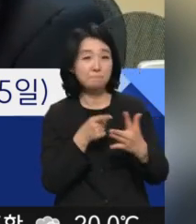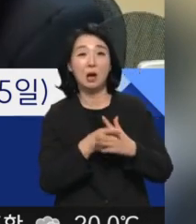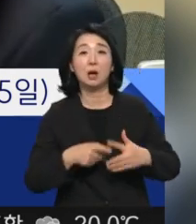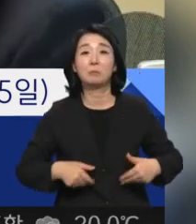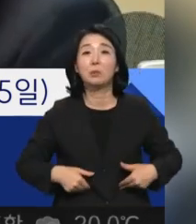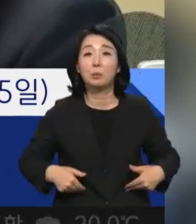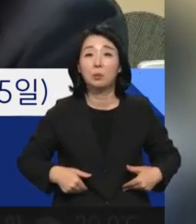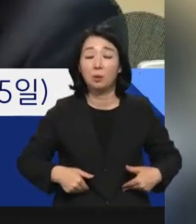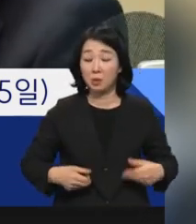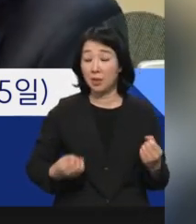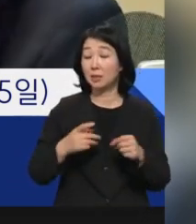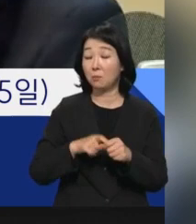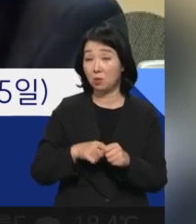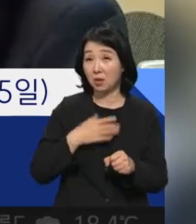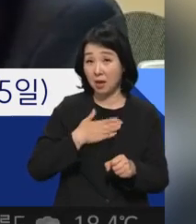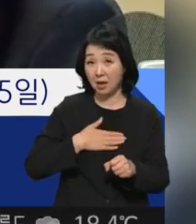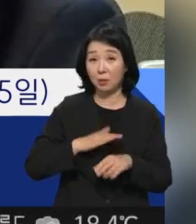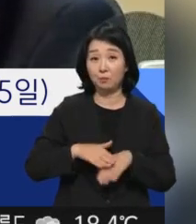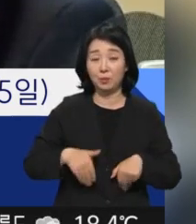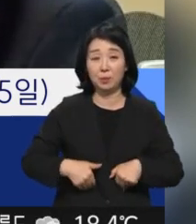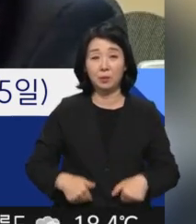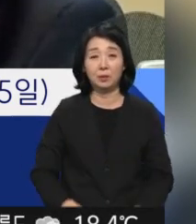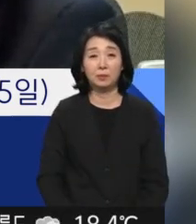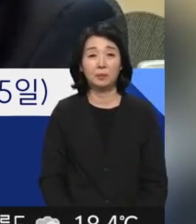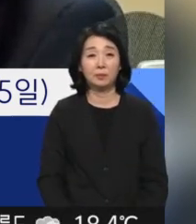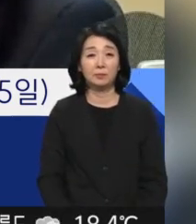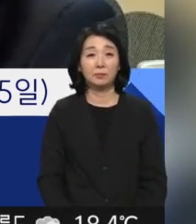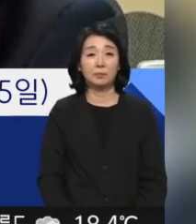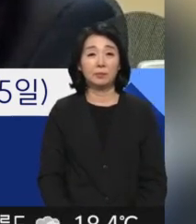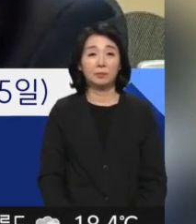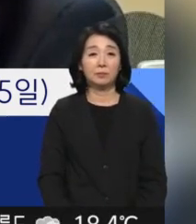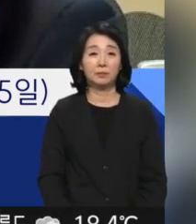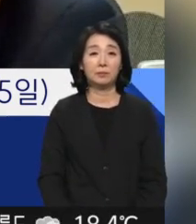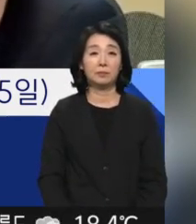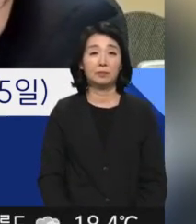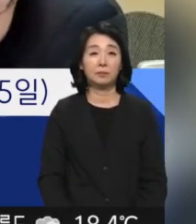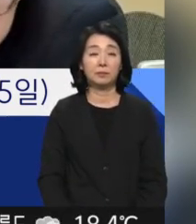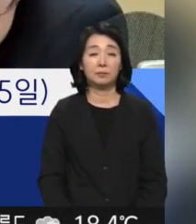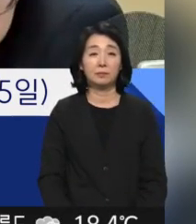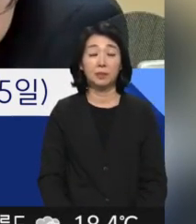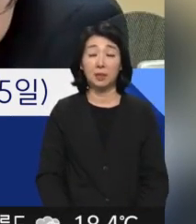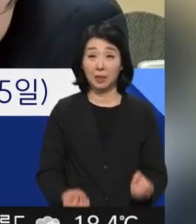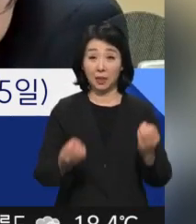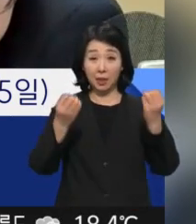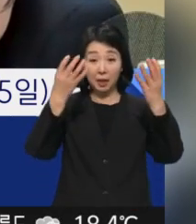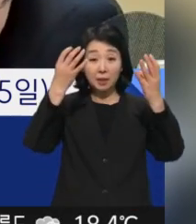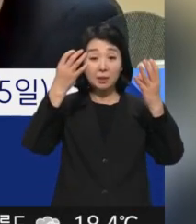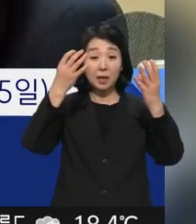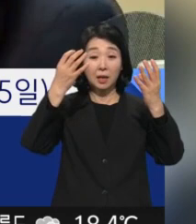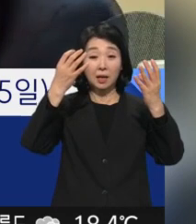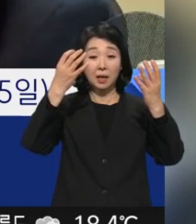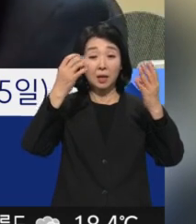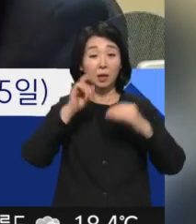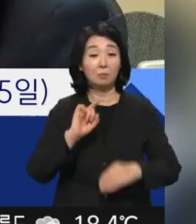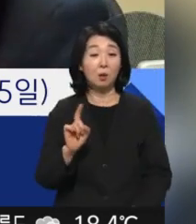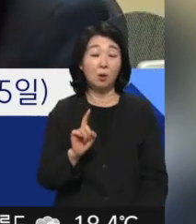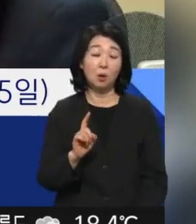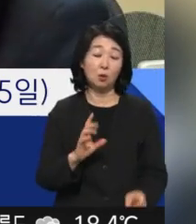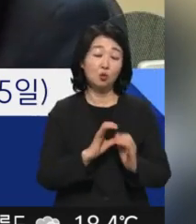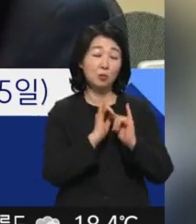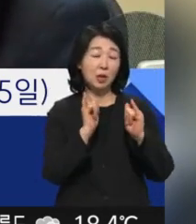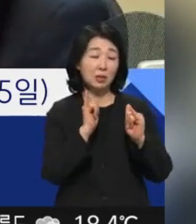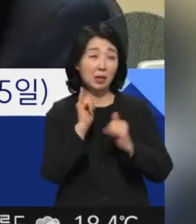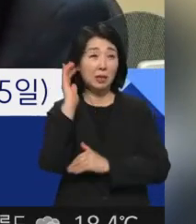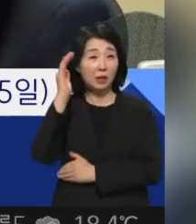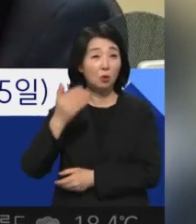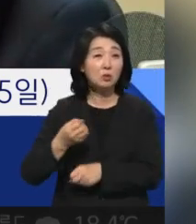행사의 목적. 네, 목적을 먼저 알고 가야 되고 네. 그리고 이 행사를 어떤 국민한테 메시지를